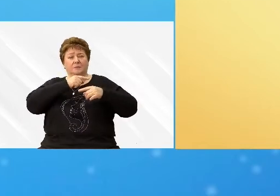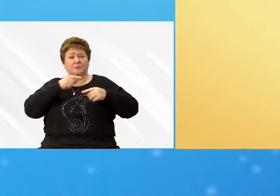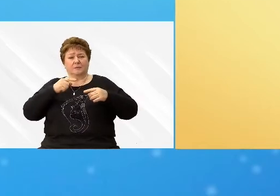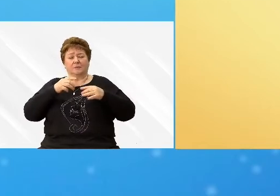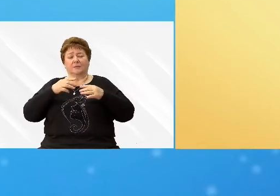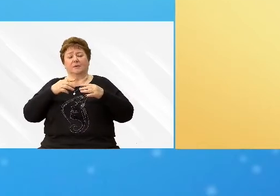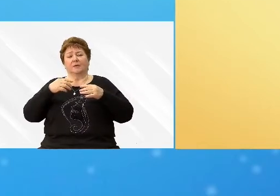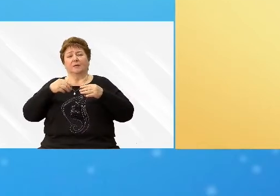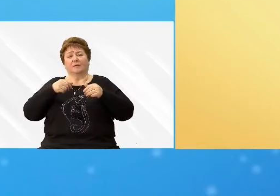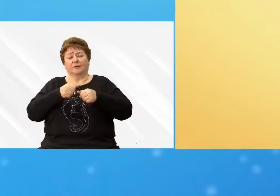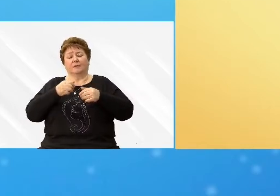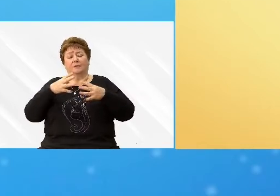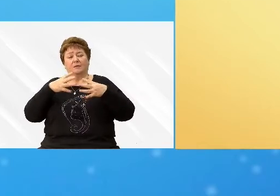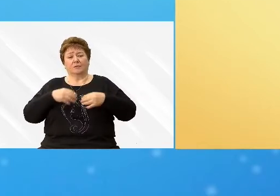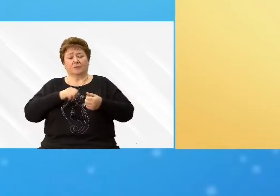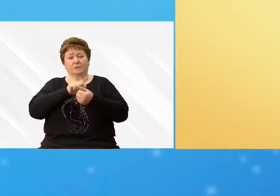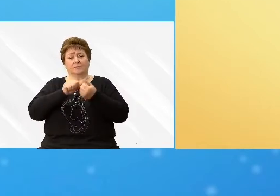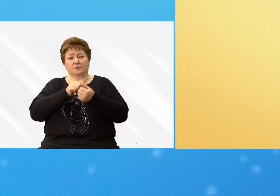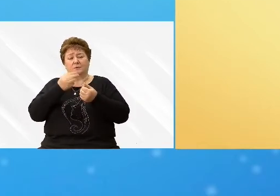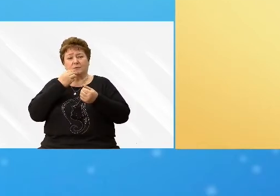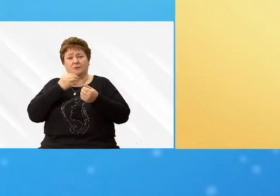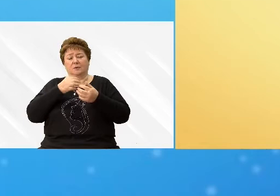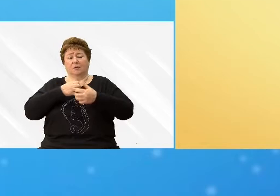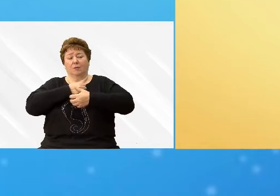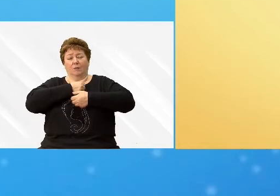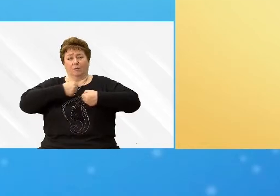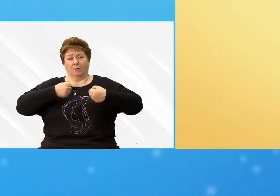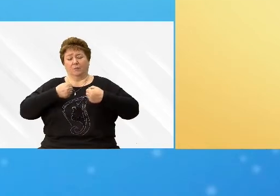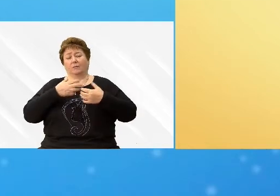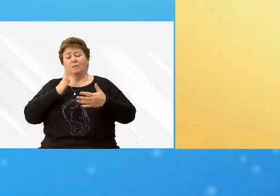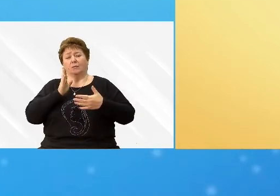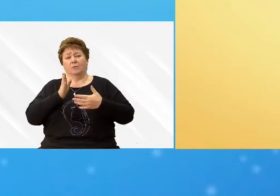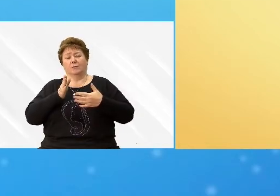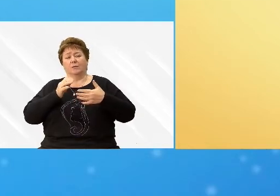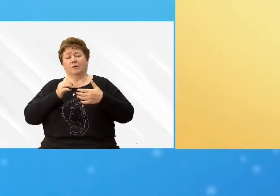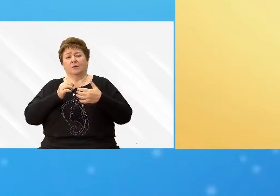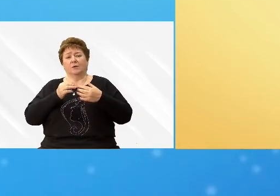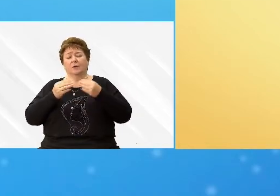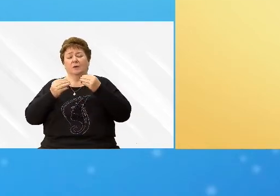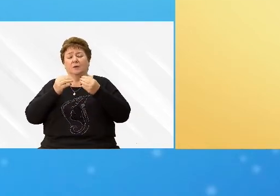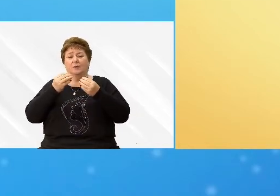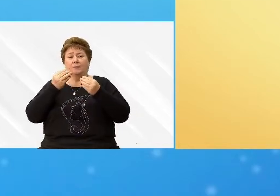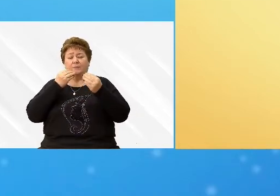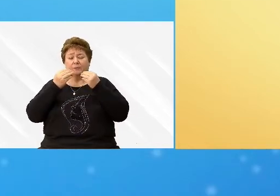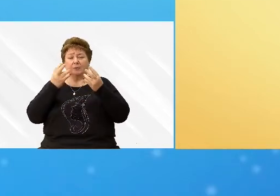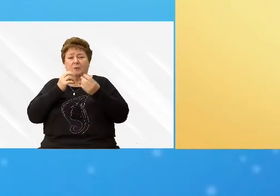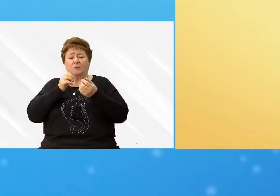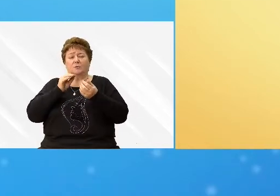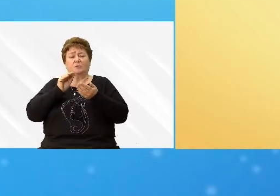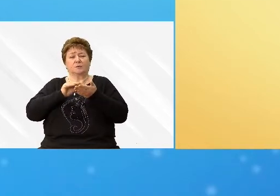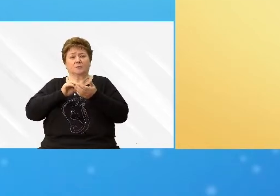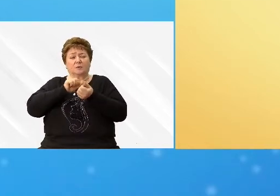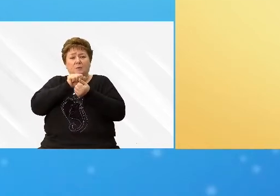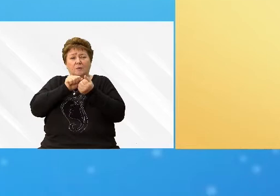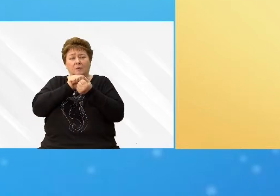органы пищеварения приводит к ожирению пищу следует тщательно пережевывать тогда она